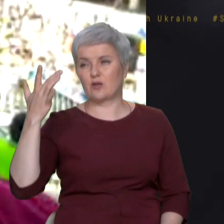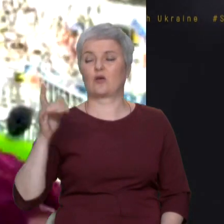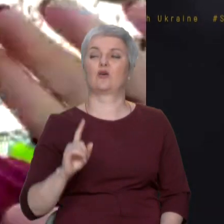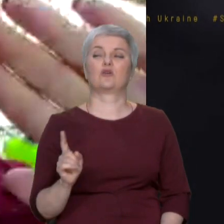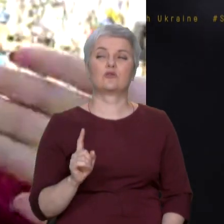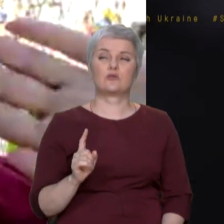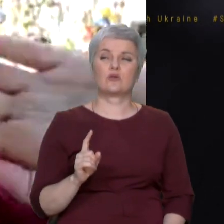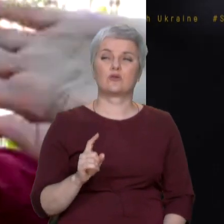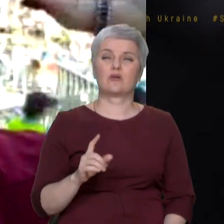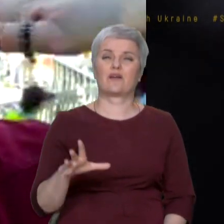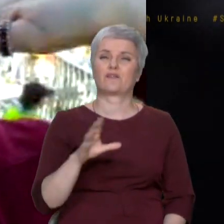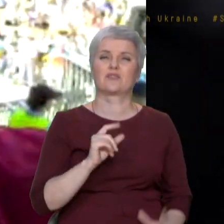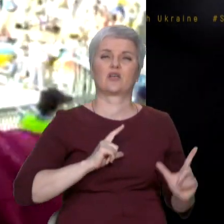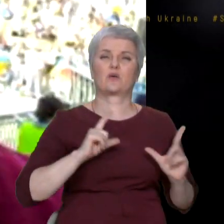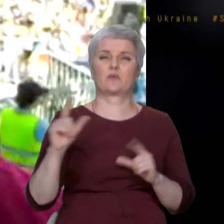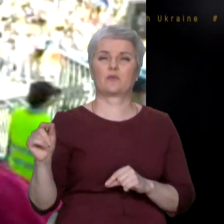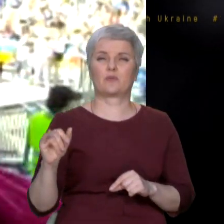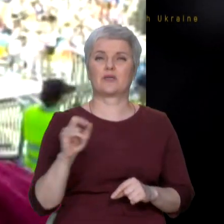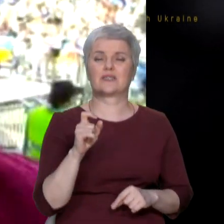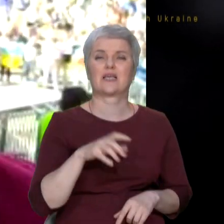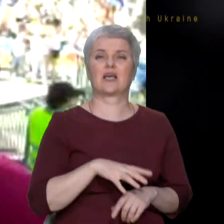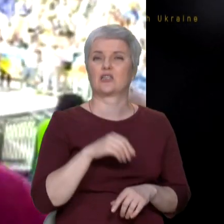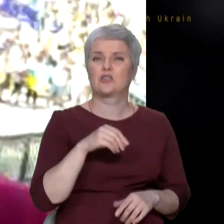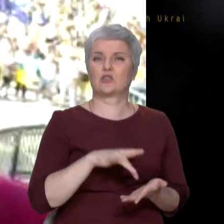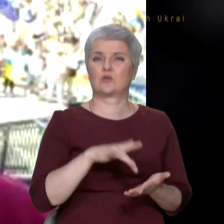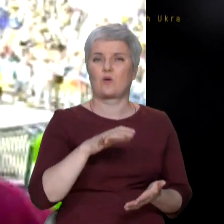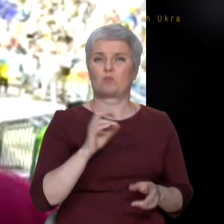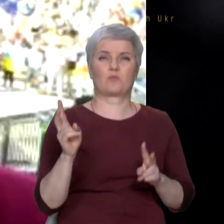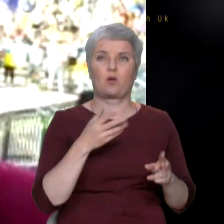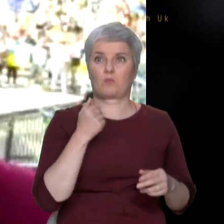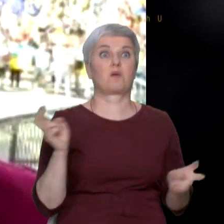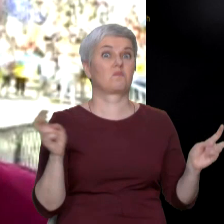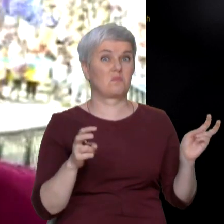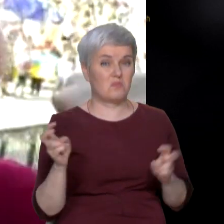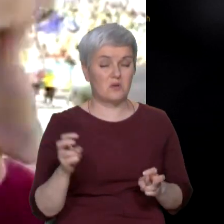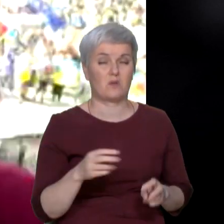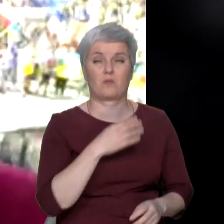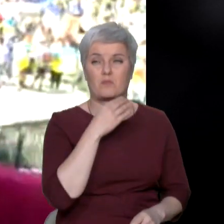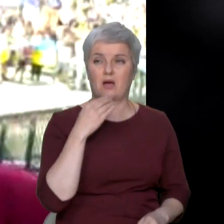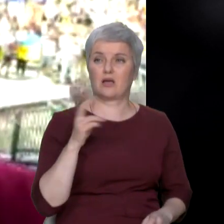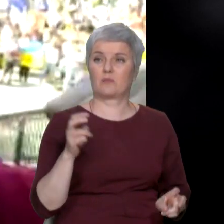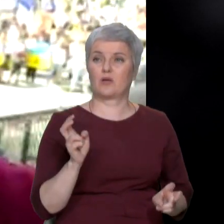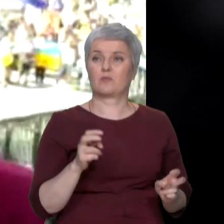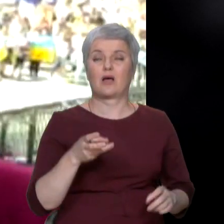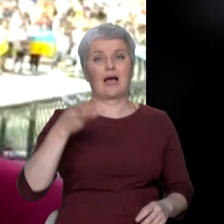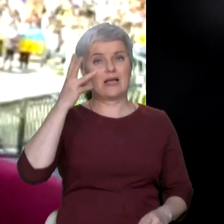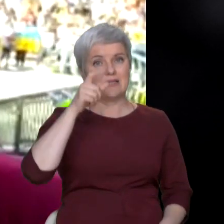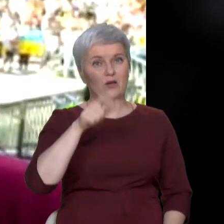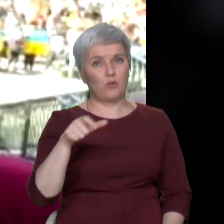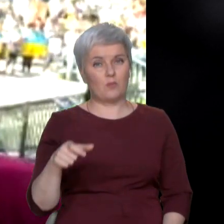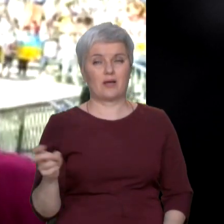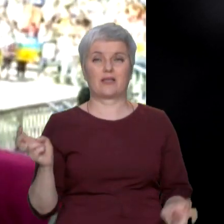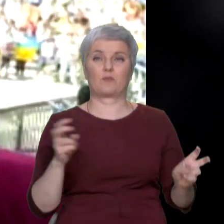що зазвичай всі виїжджають із Стокгольму, тут нікого немає, приходять, багато приходять. Приходять дипломати,